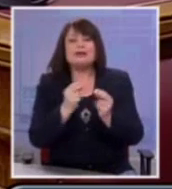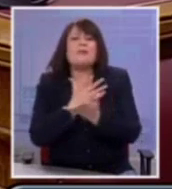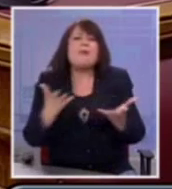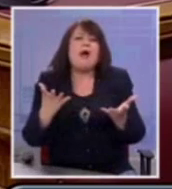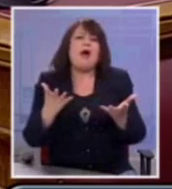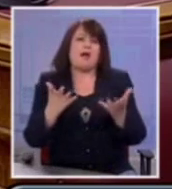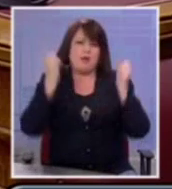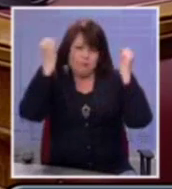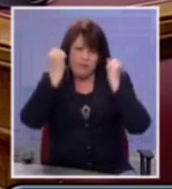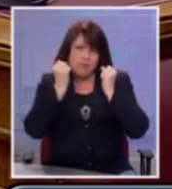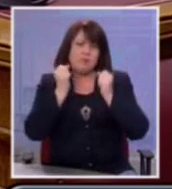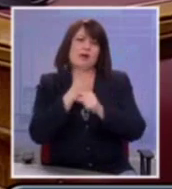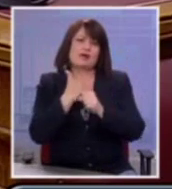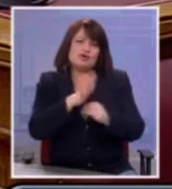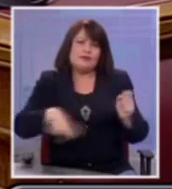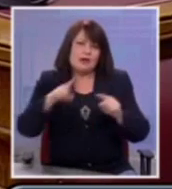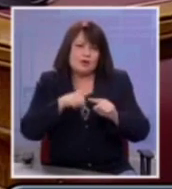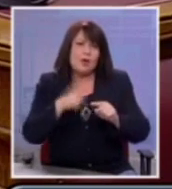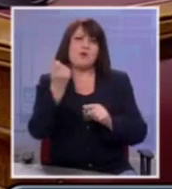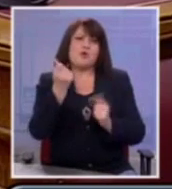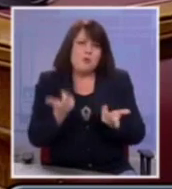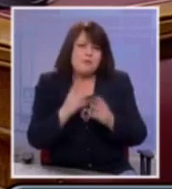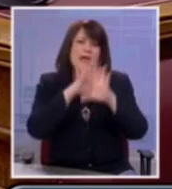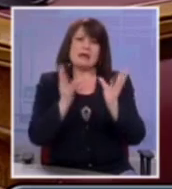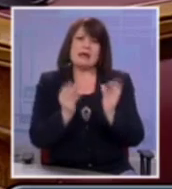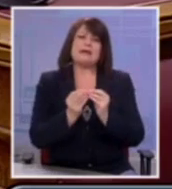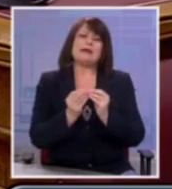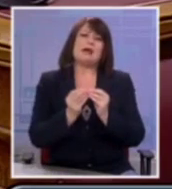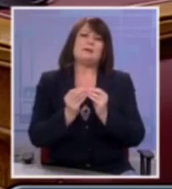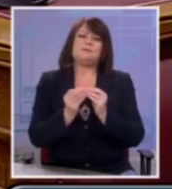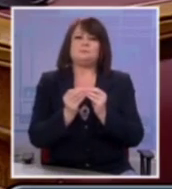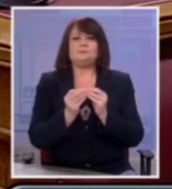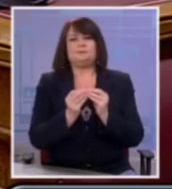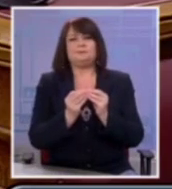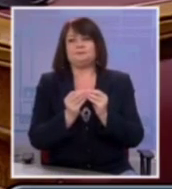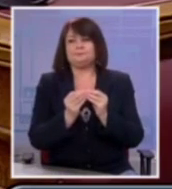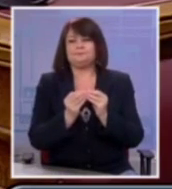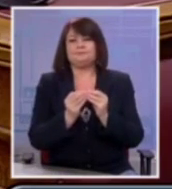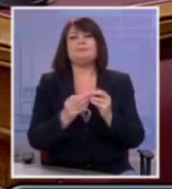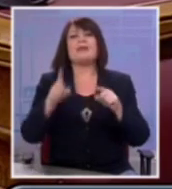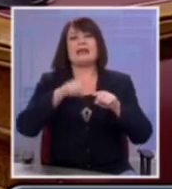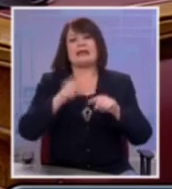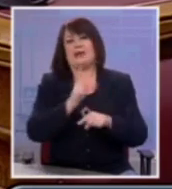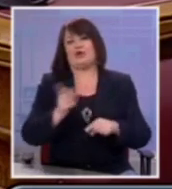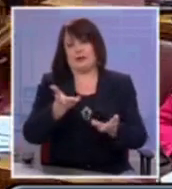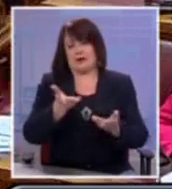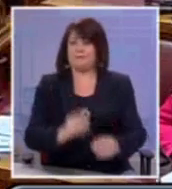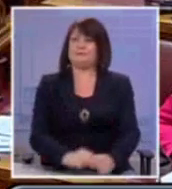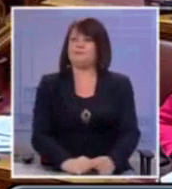την οικονομία, για τον ελληνικό λαό και γενικότερα για την ελληνική κοινωνία.